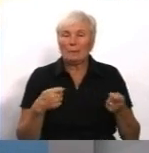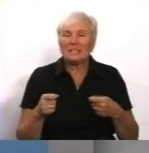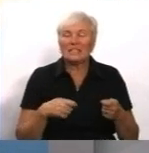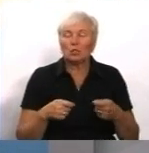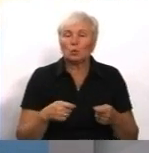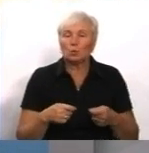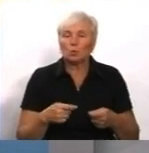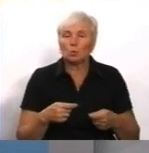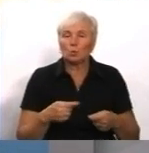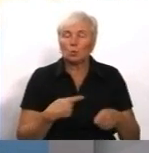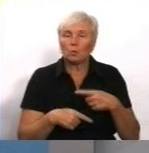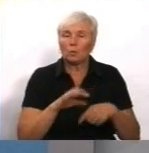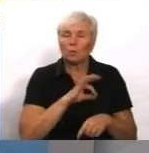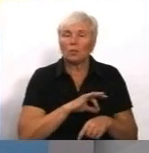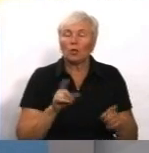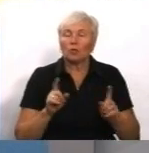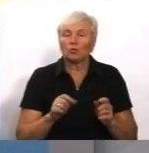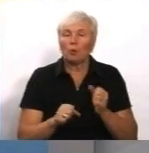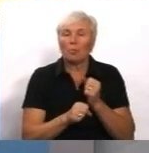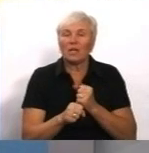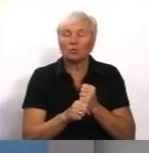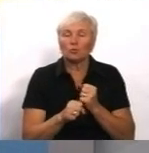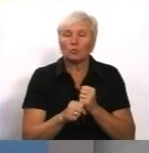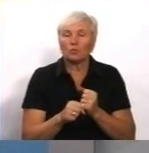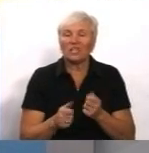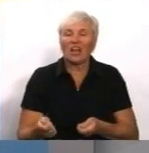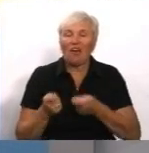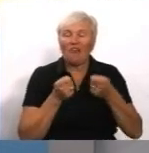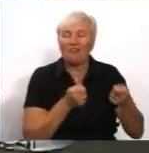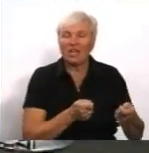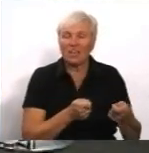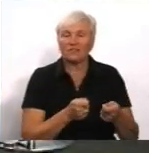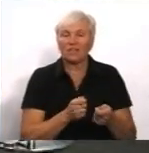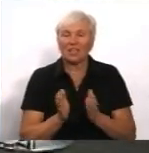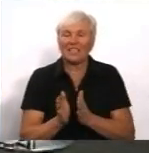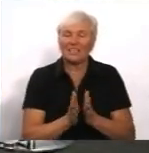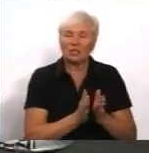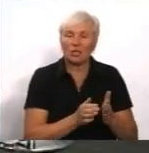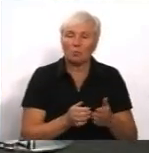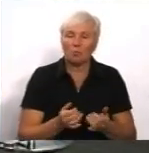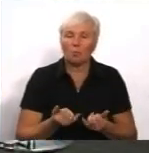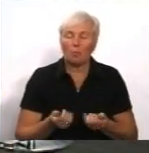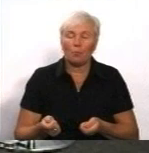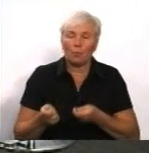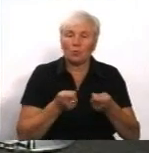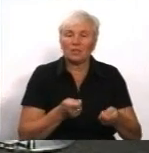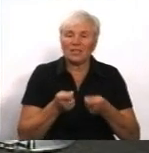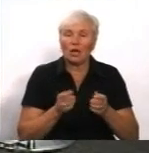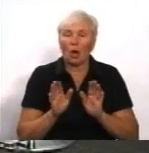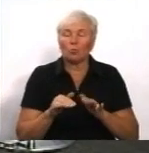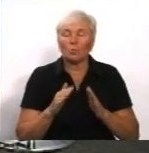що працюють на вивіз, що працюють стаціонарно з постачальниками. Да. Потім із